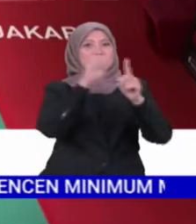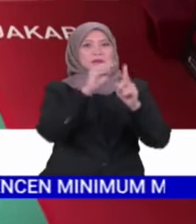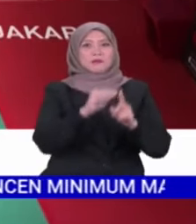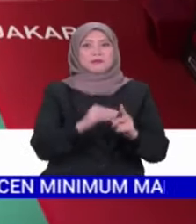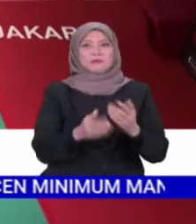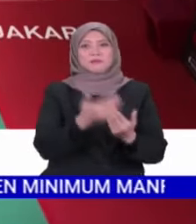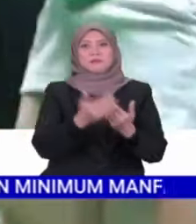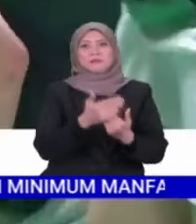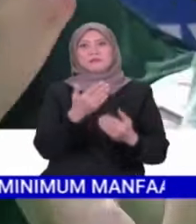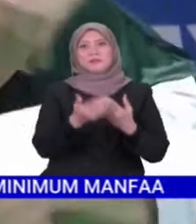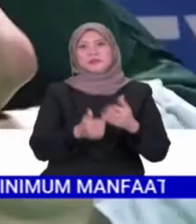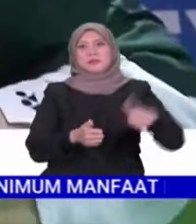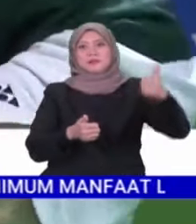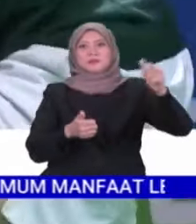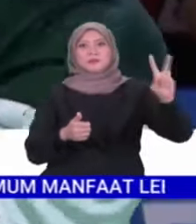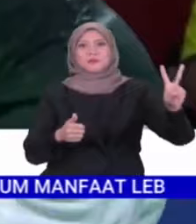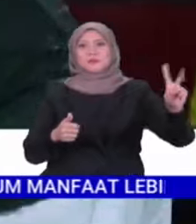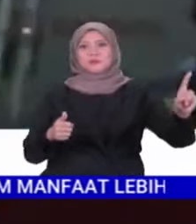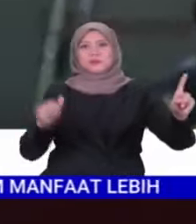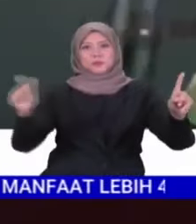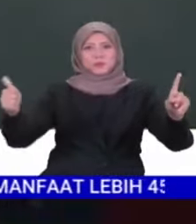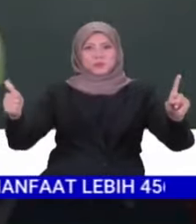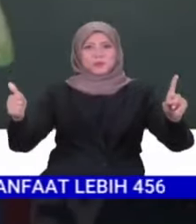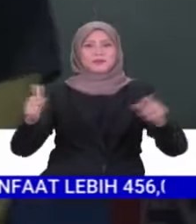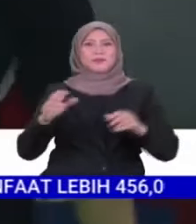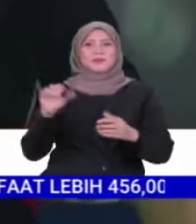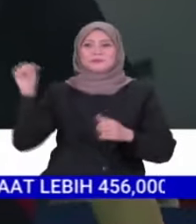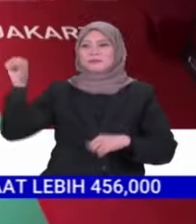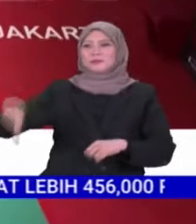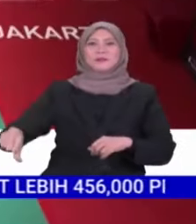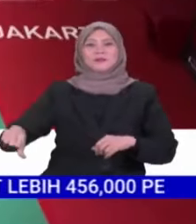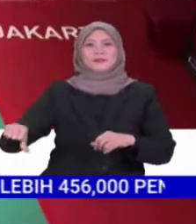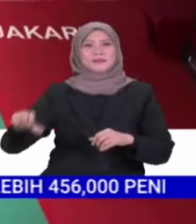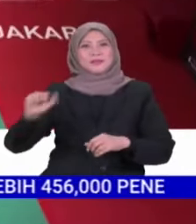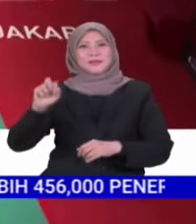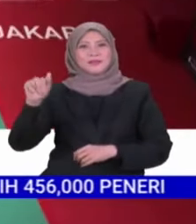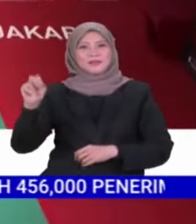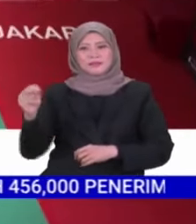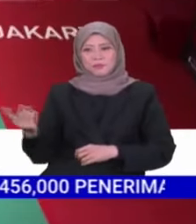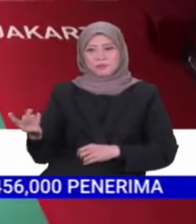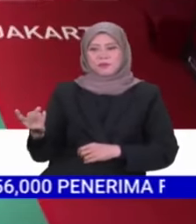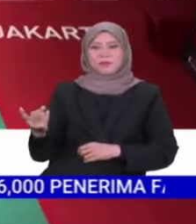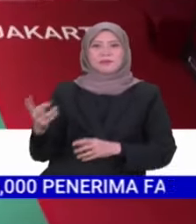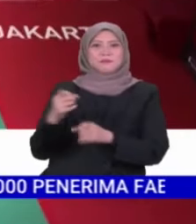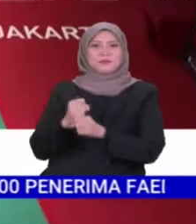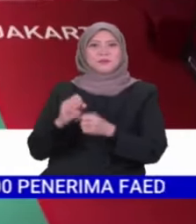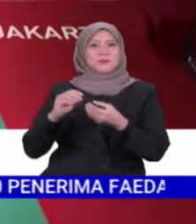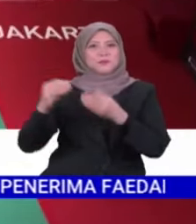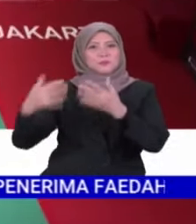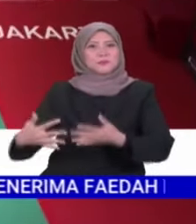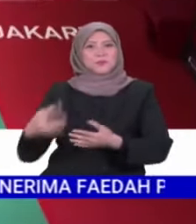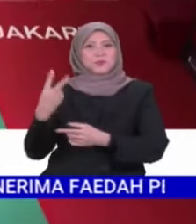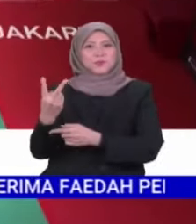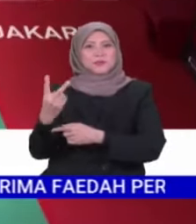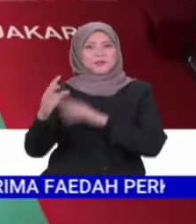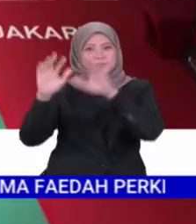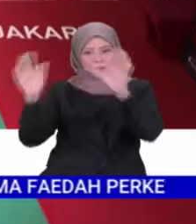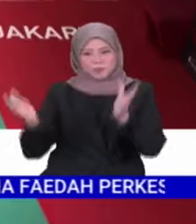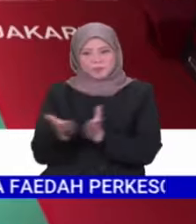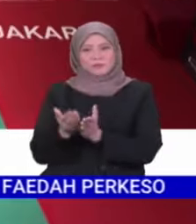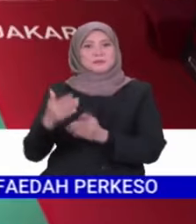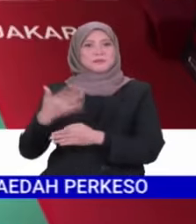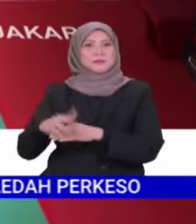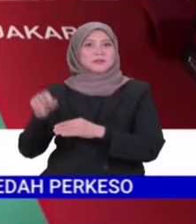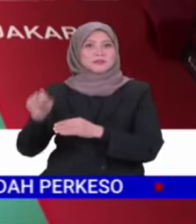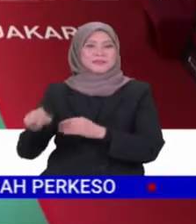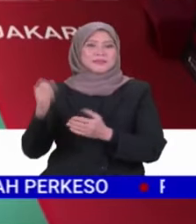mudah untuk menang 21-10. Itu juga adalah kekalahan memberikan buat Aaron dan Wo Ying yang menghuni ranking nombor 2 dunia selepas